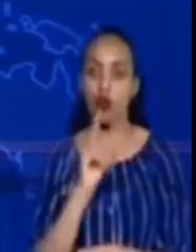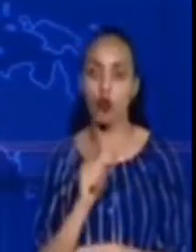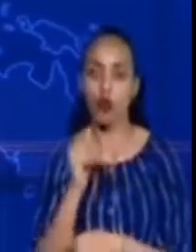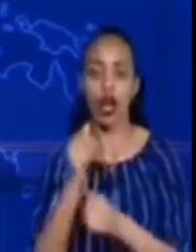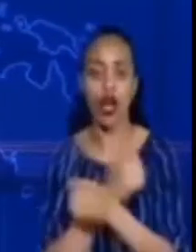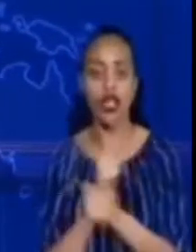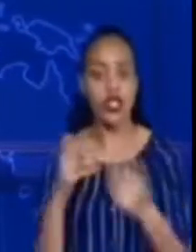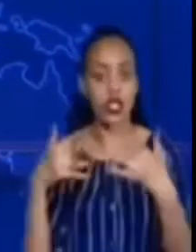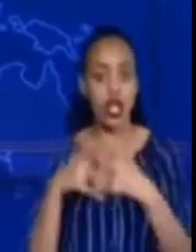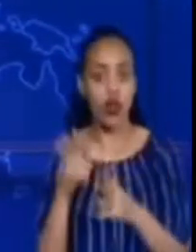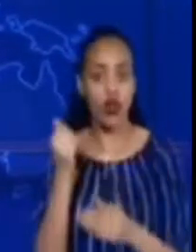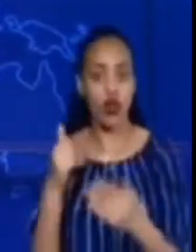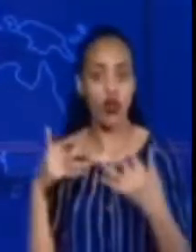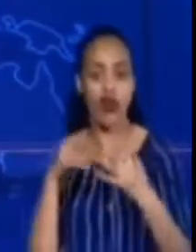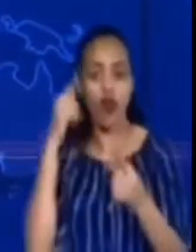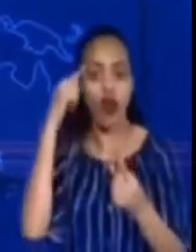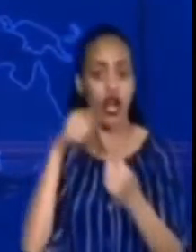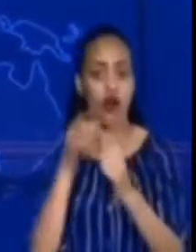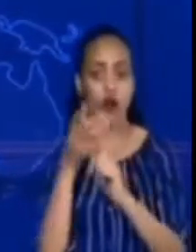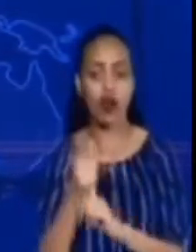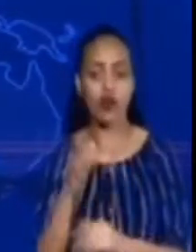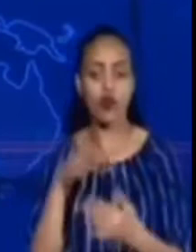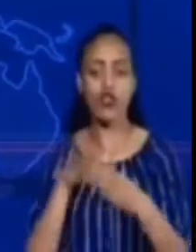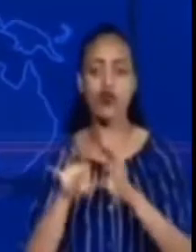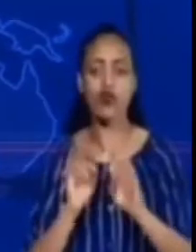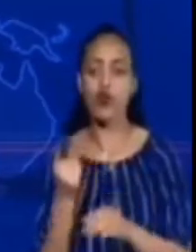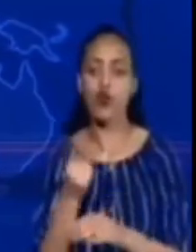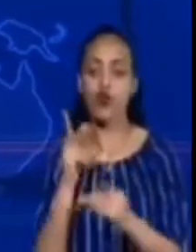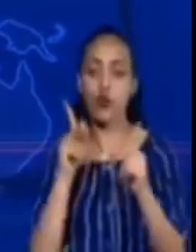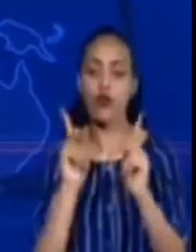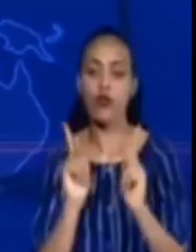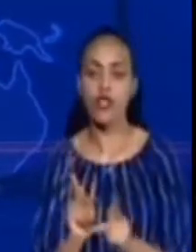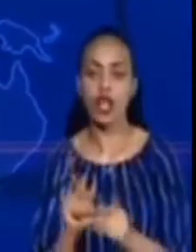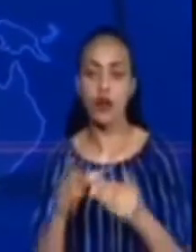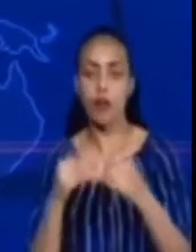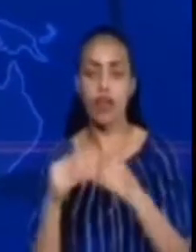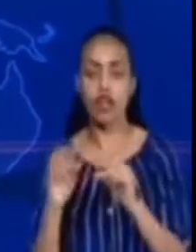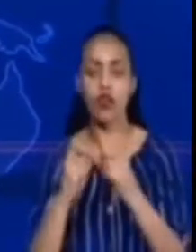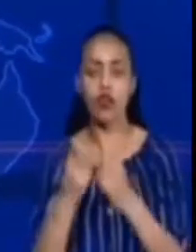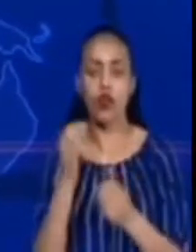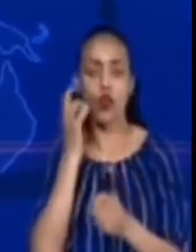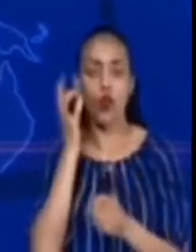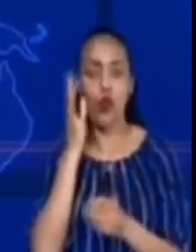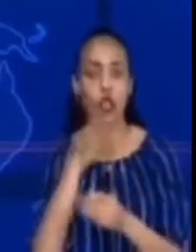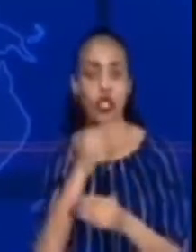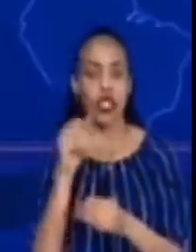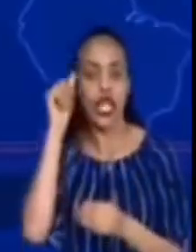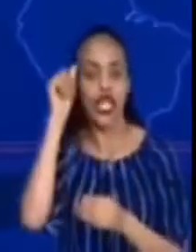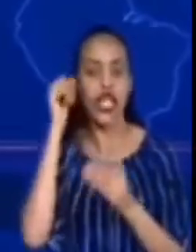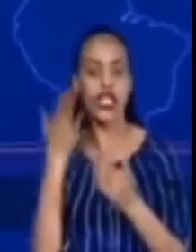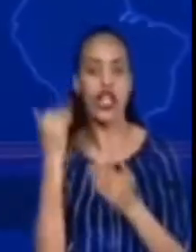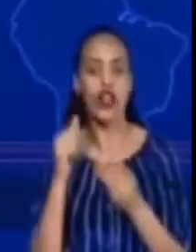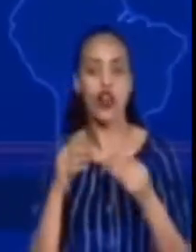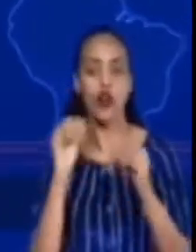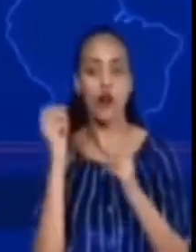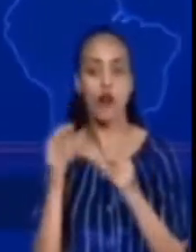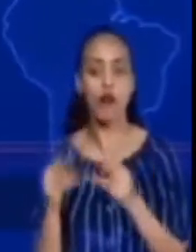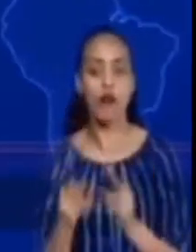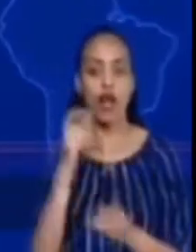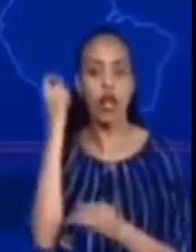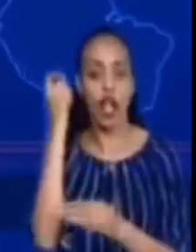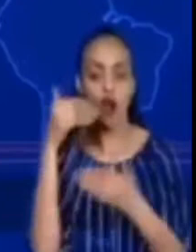ገደል ይግቡ። እንዴት እንዴት ገደል ይግቡ ትላለህ? ትልቅ ሰው አይደለም? ትልቅ ሰው አይደለም